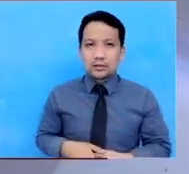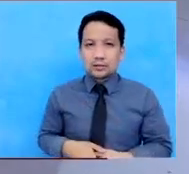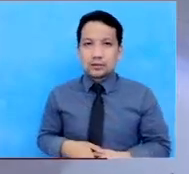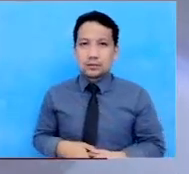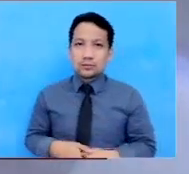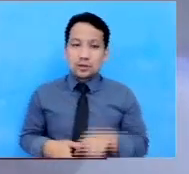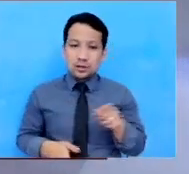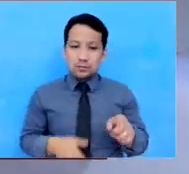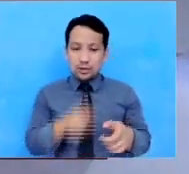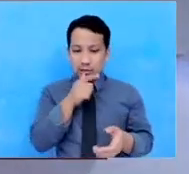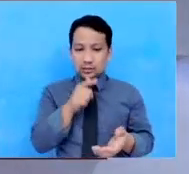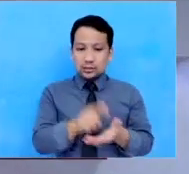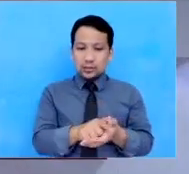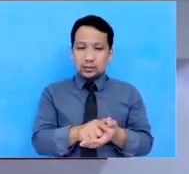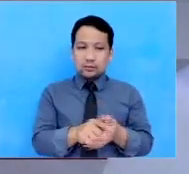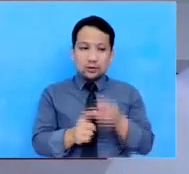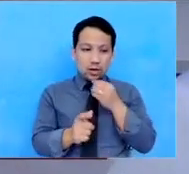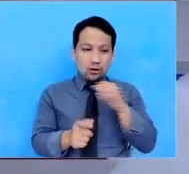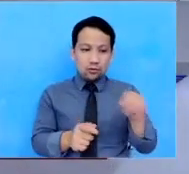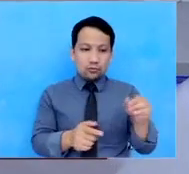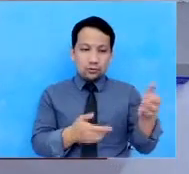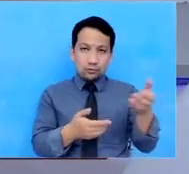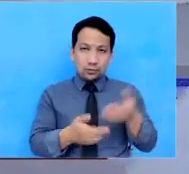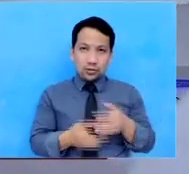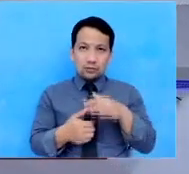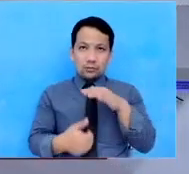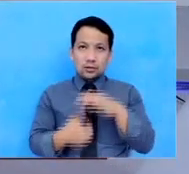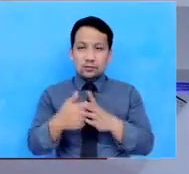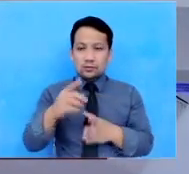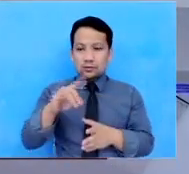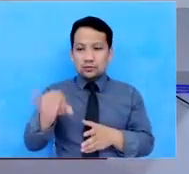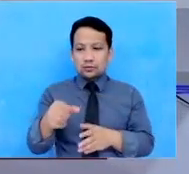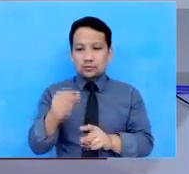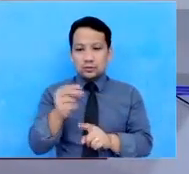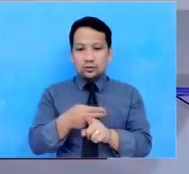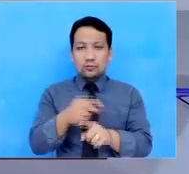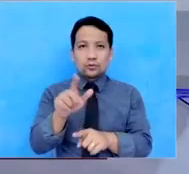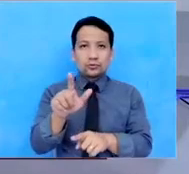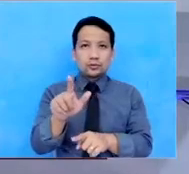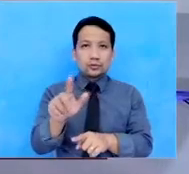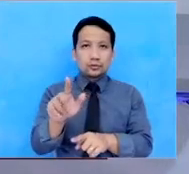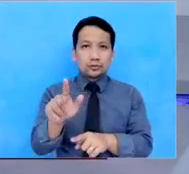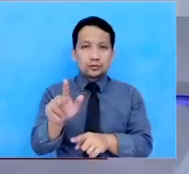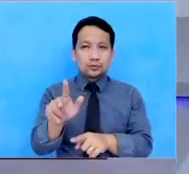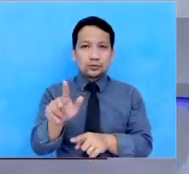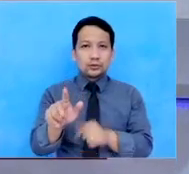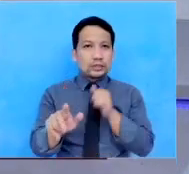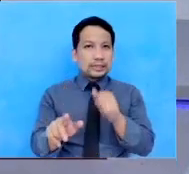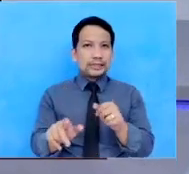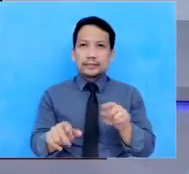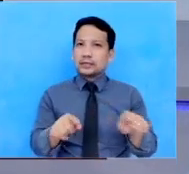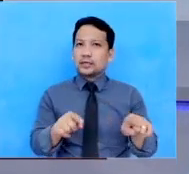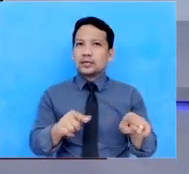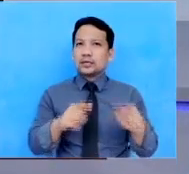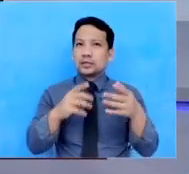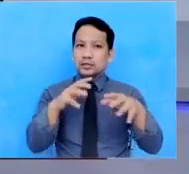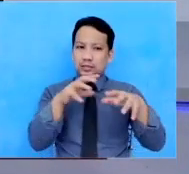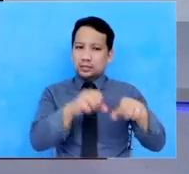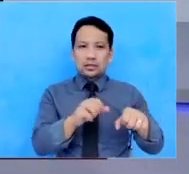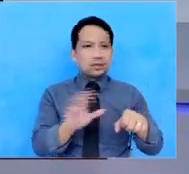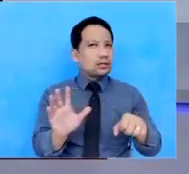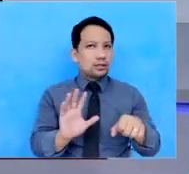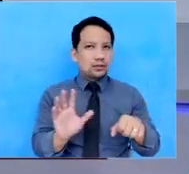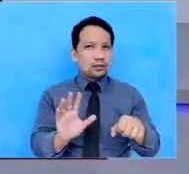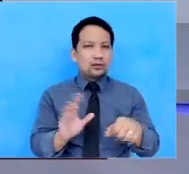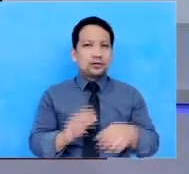ito na nagutos kay Bantag na magpakita sa DOJ sa November 23. Hindi pa po ito arrest warrant. Kung